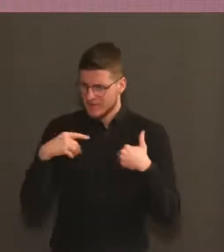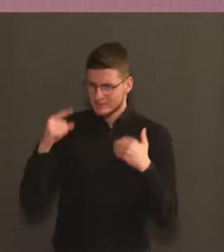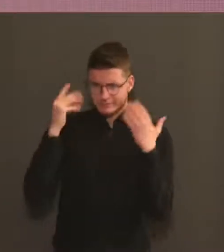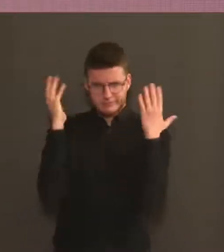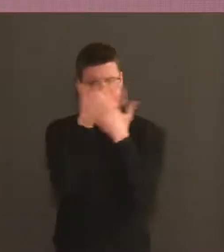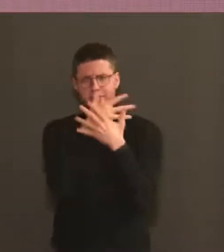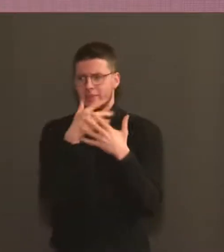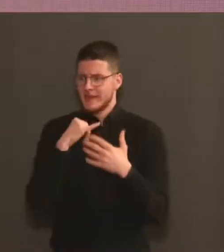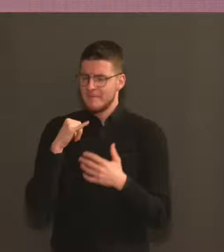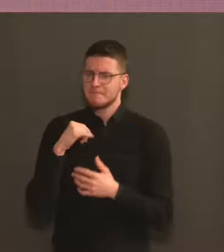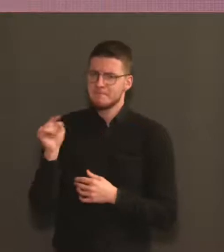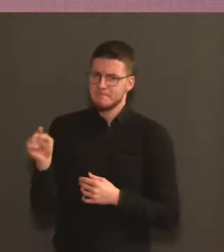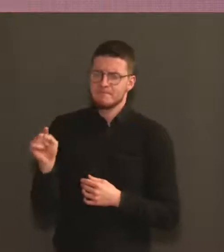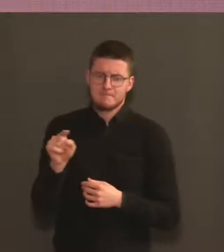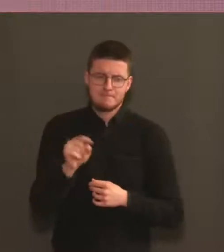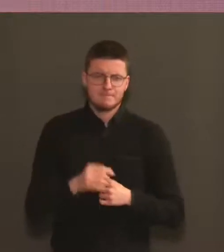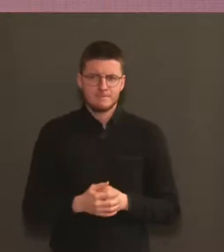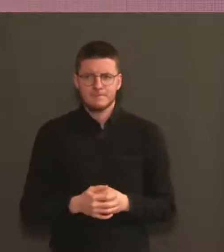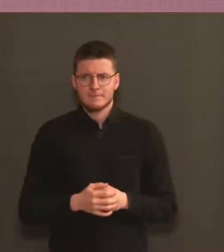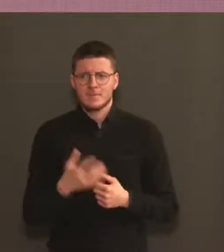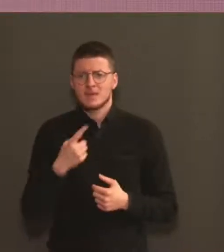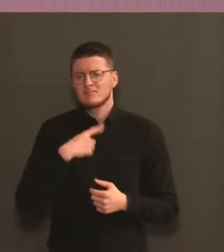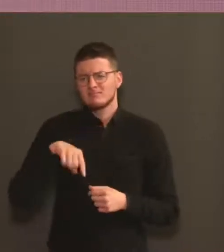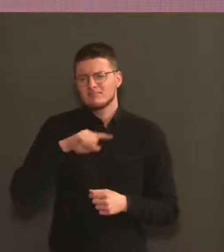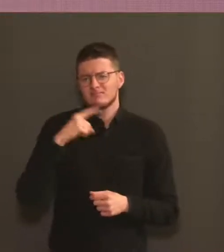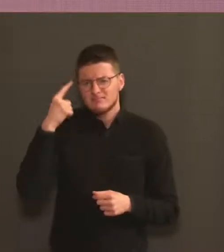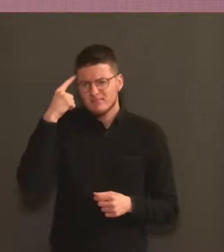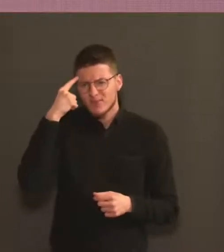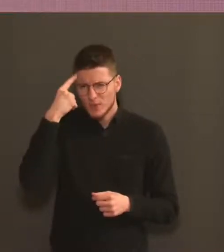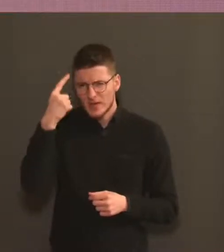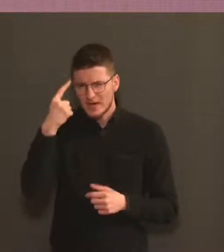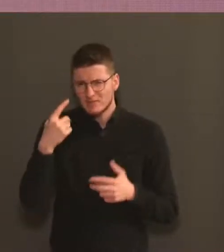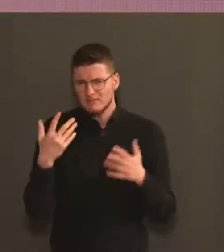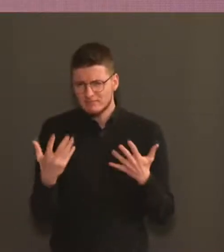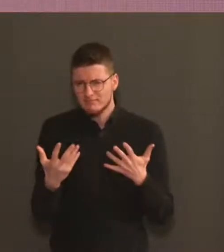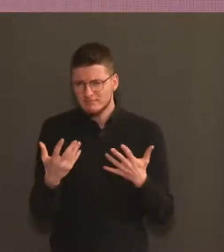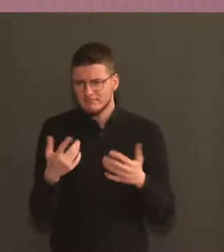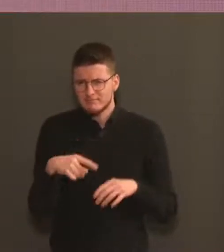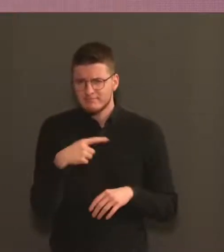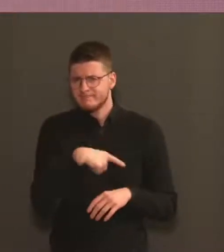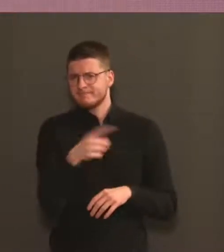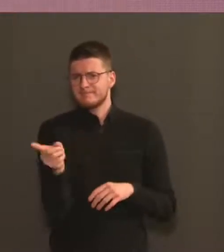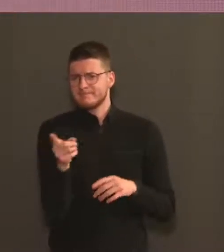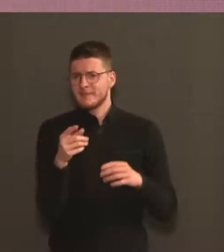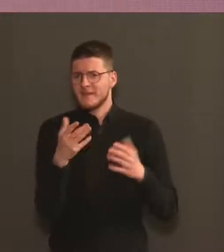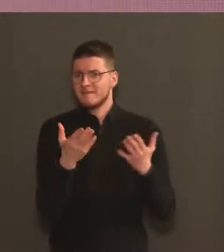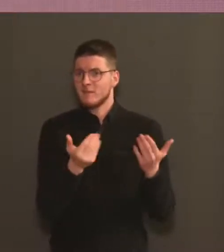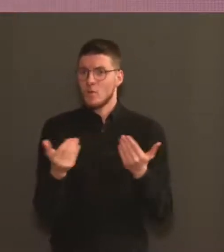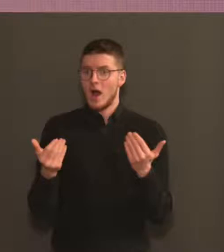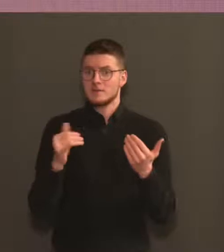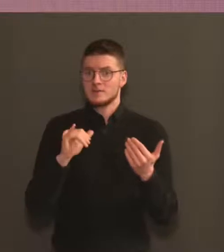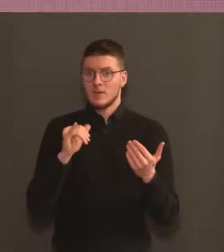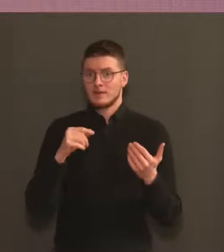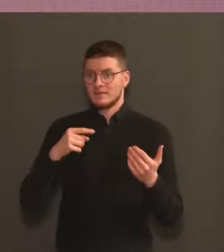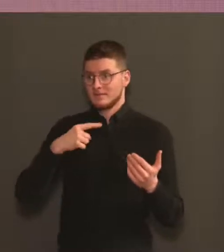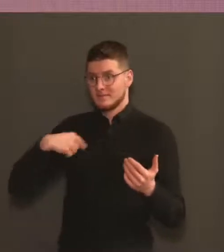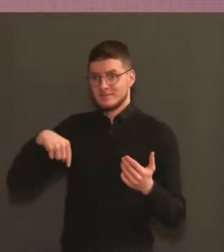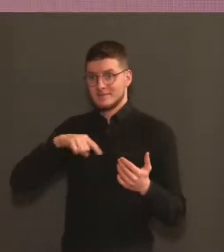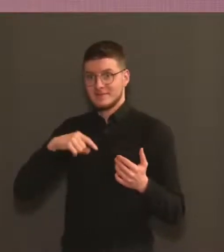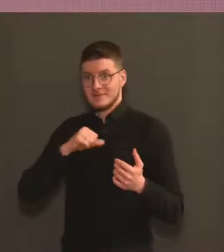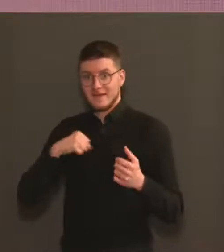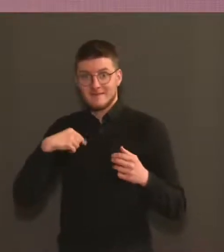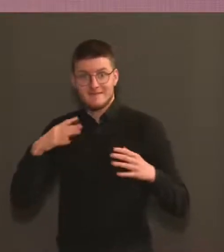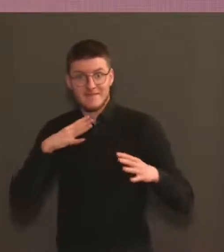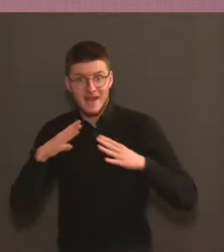We zijn er ons heel ervan bewust dat er van ons wordt verwacht dat we onzekerheden en